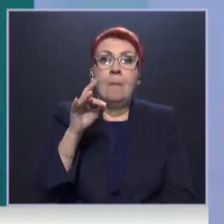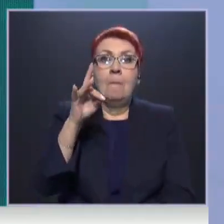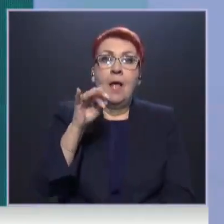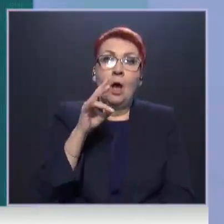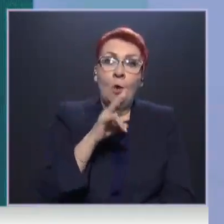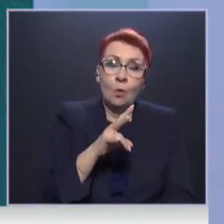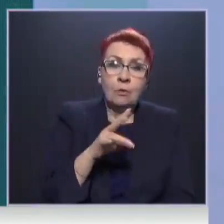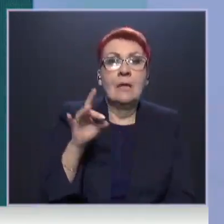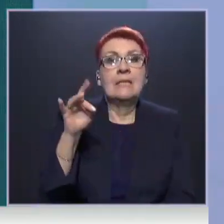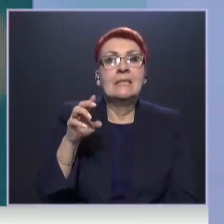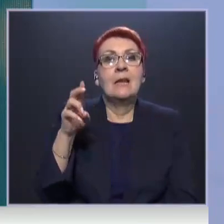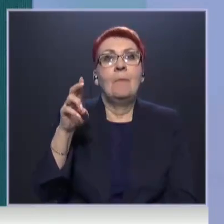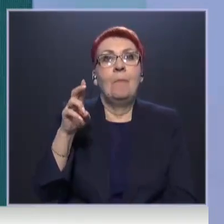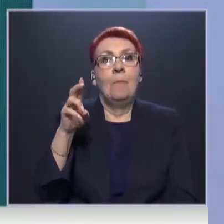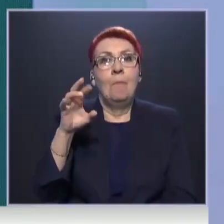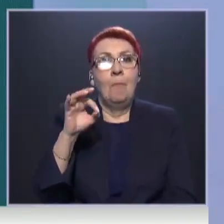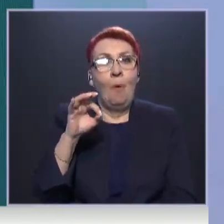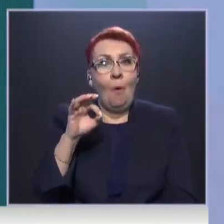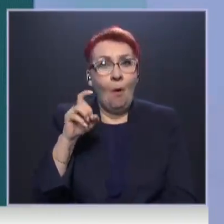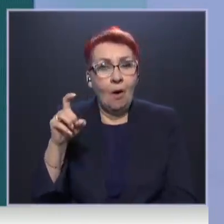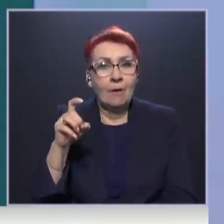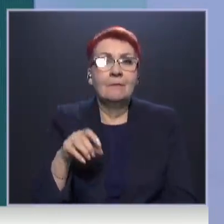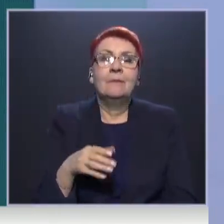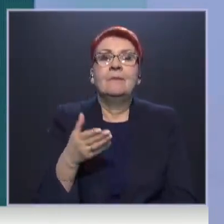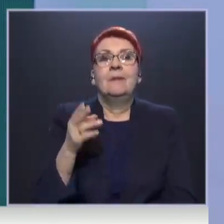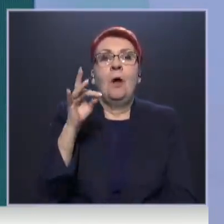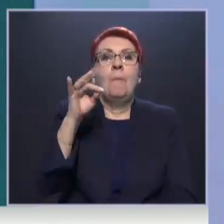Стрибох, Прогресс, тоже такой идол,